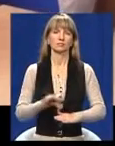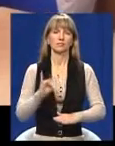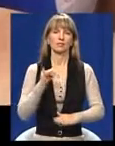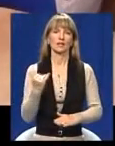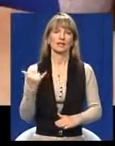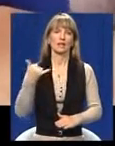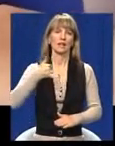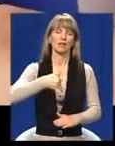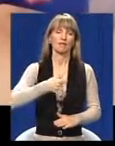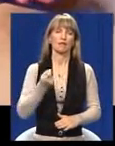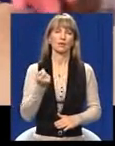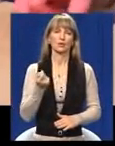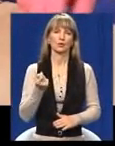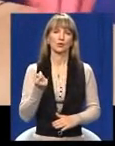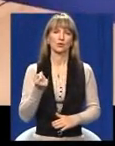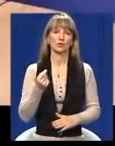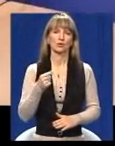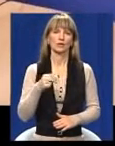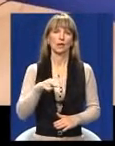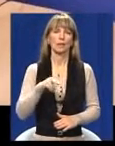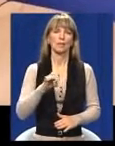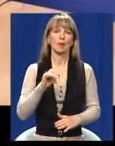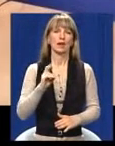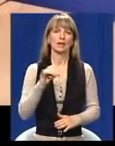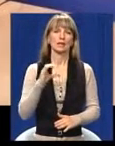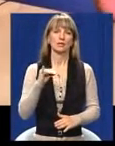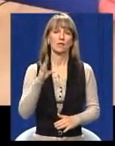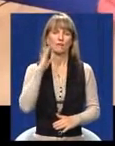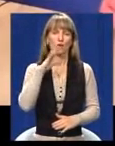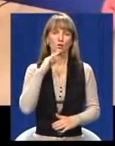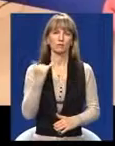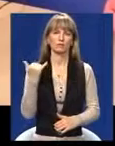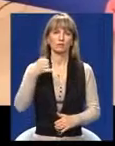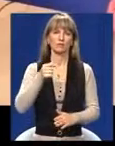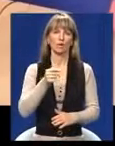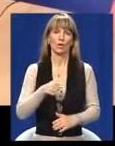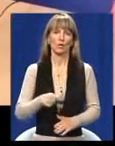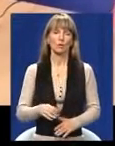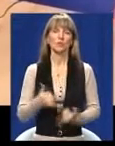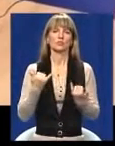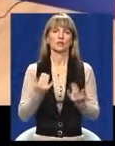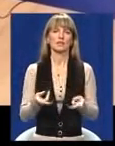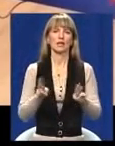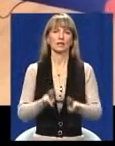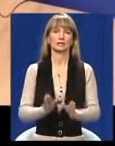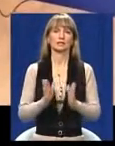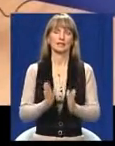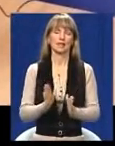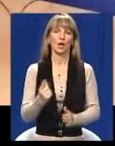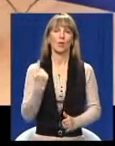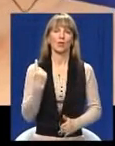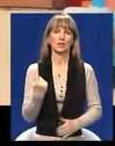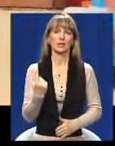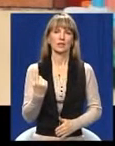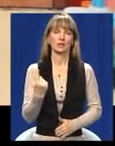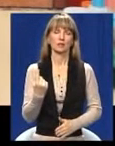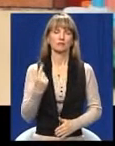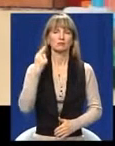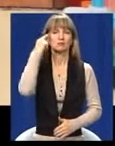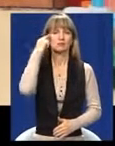Наливаємо трошки перекису водню сюди в колбу. Ну і тепер залишилось тільки одне –